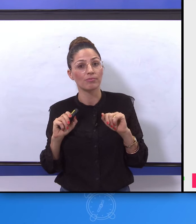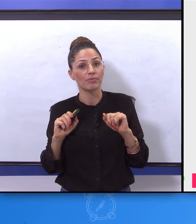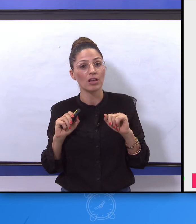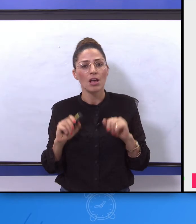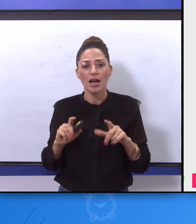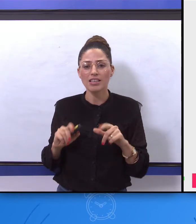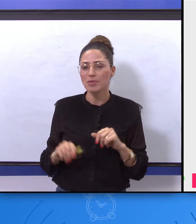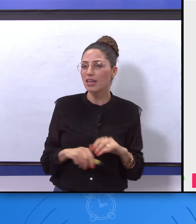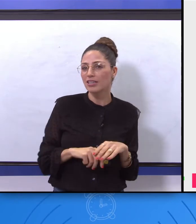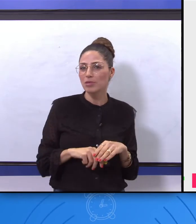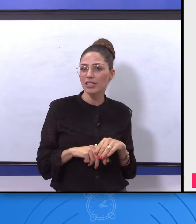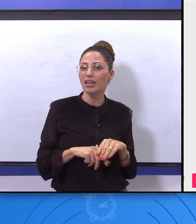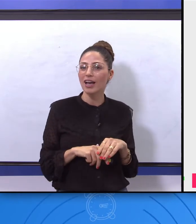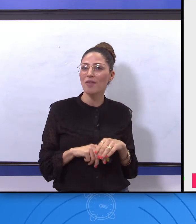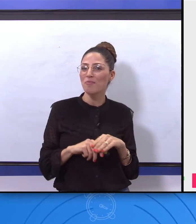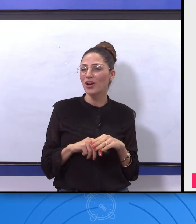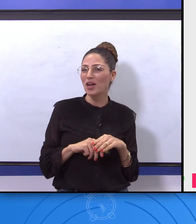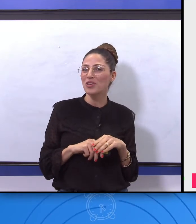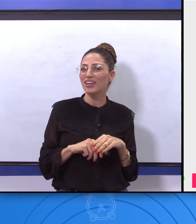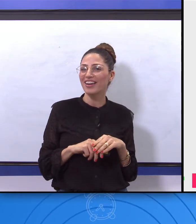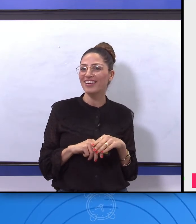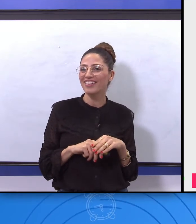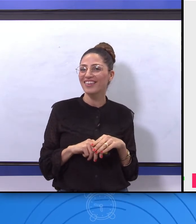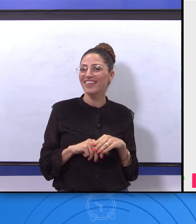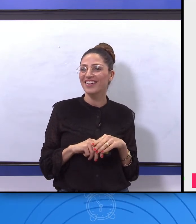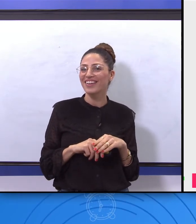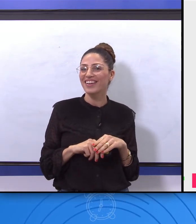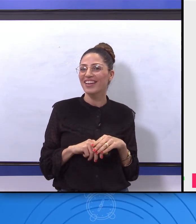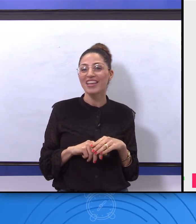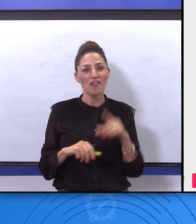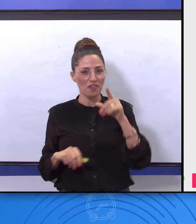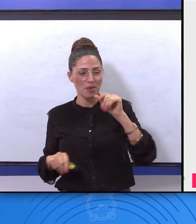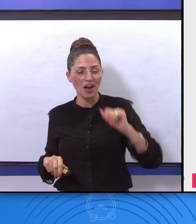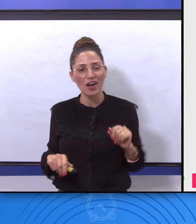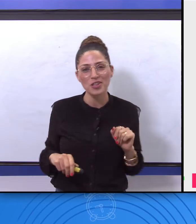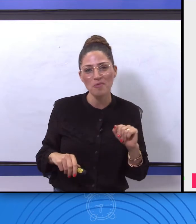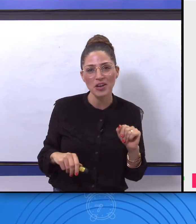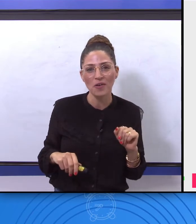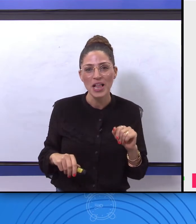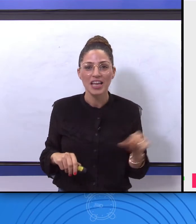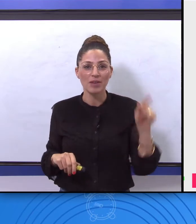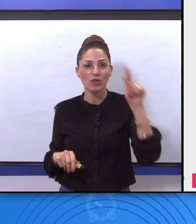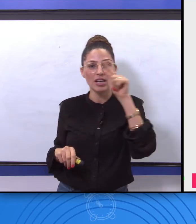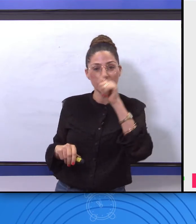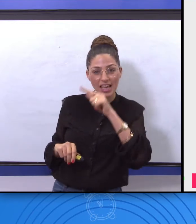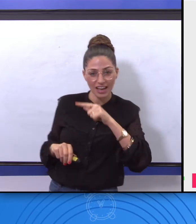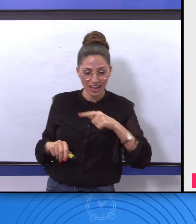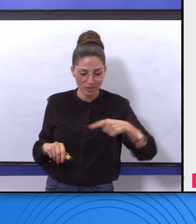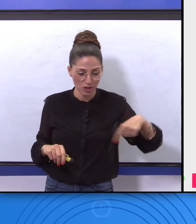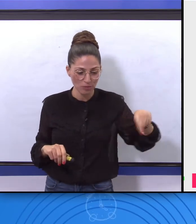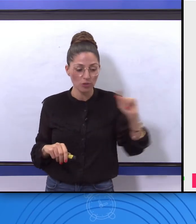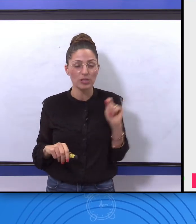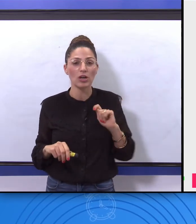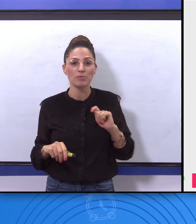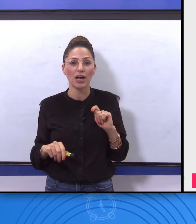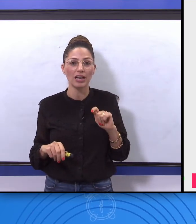זזים. איזה משחק זה מזכיר לכם? בואו נראה מי עונה לי. יפה מאוד, דומינו. אם אנחנו נעשה חיילים